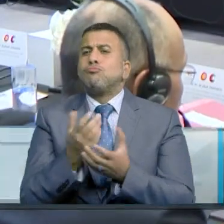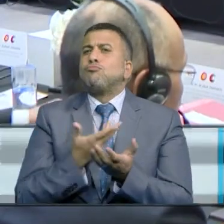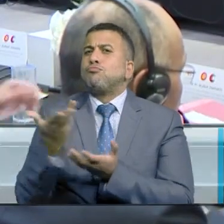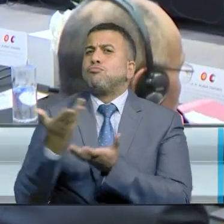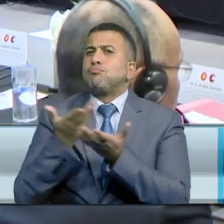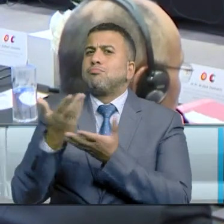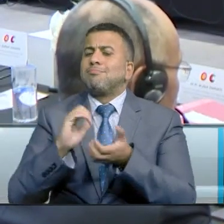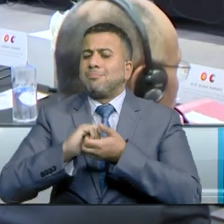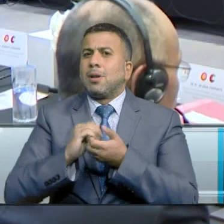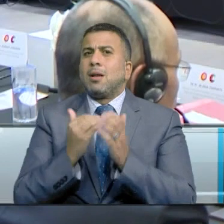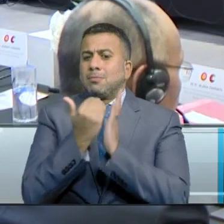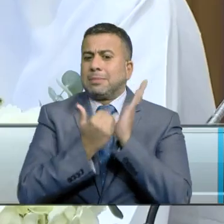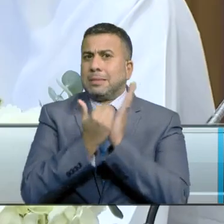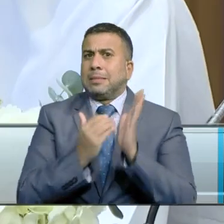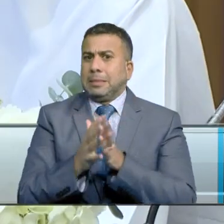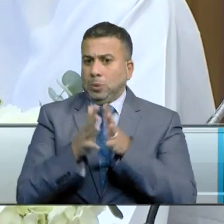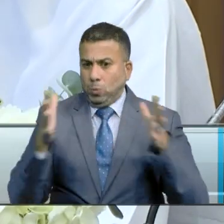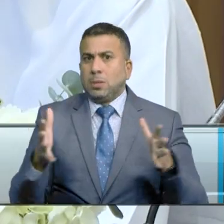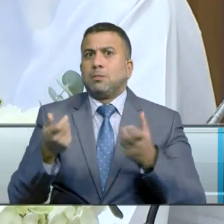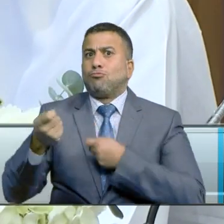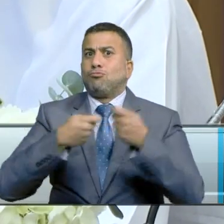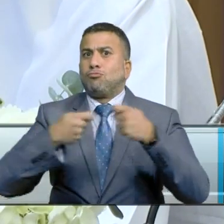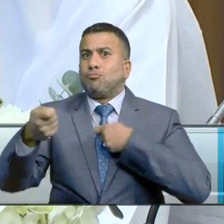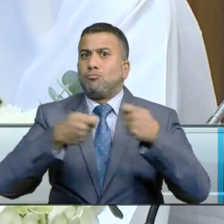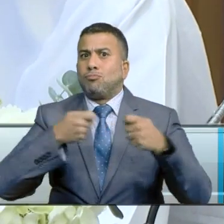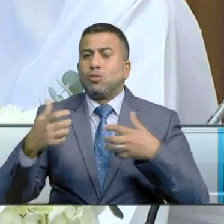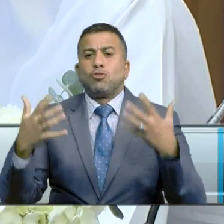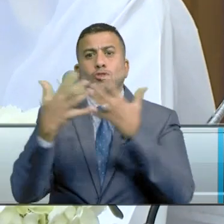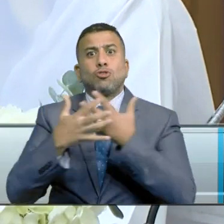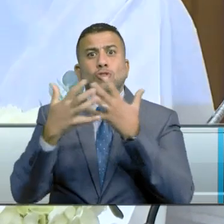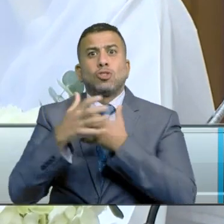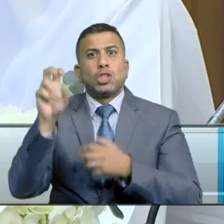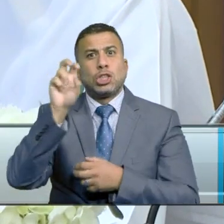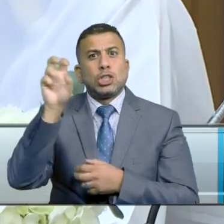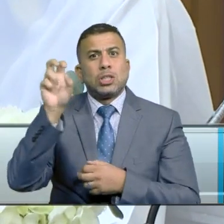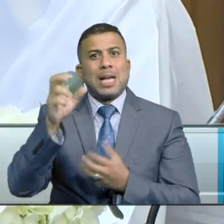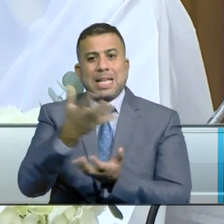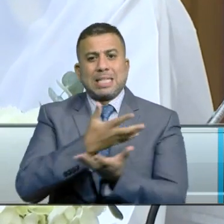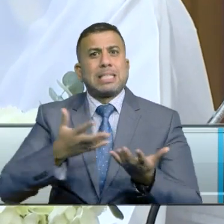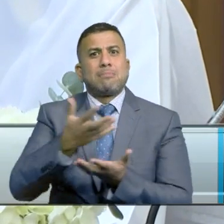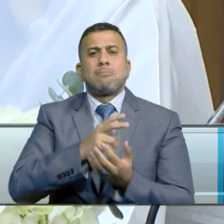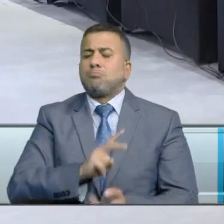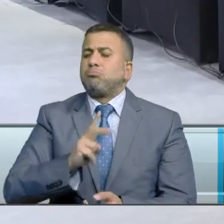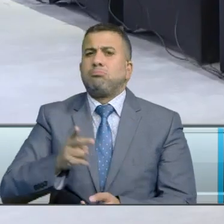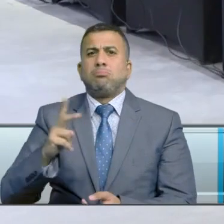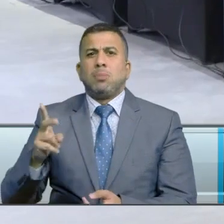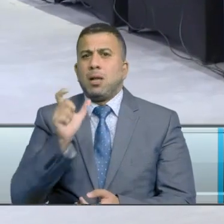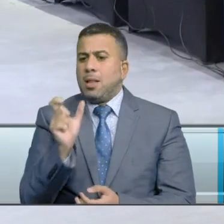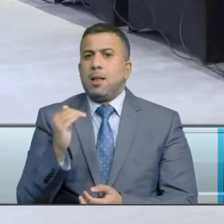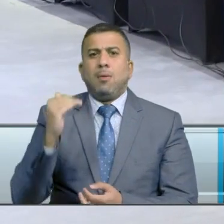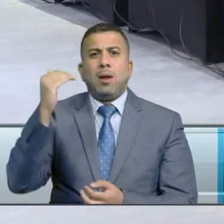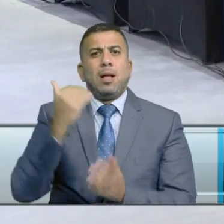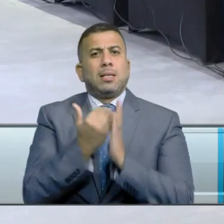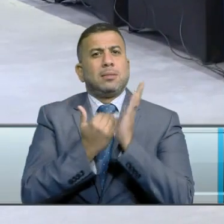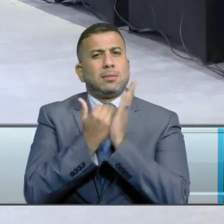الاقتصادي وتوسيعي وتنميه الاعمال التجاريه وشركات الاستثماريه في مجالات عده بما يخدم النمو